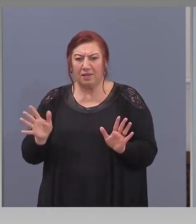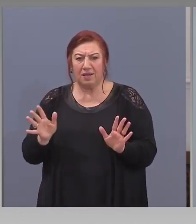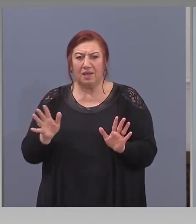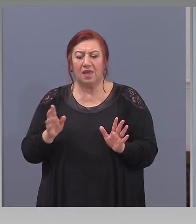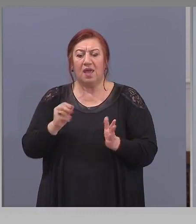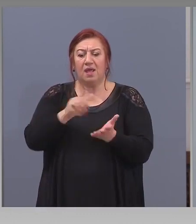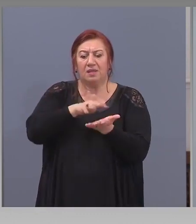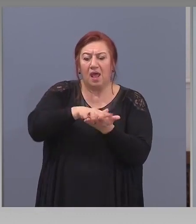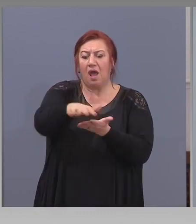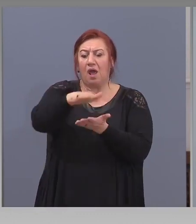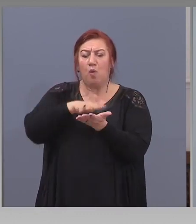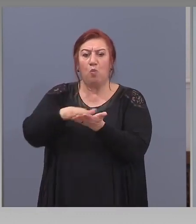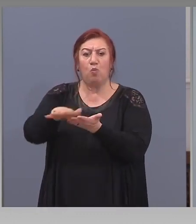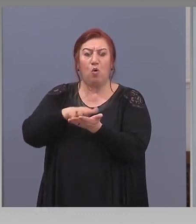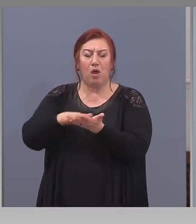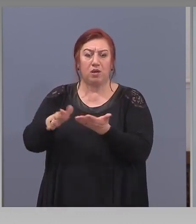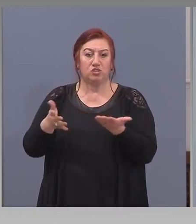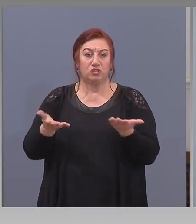похарчат.